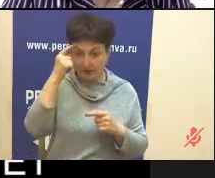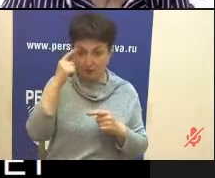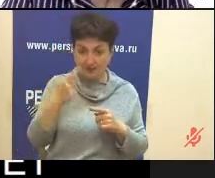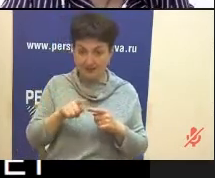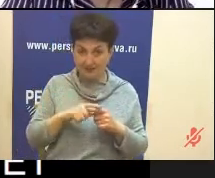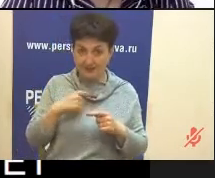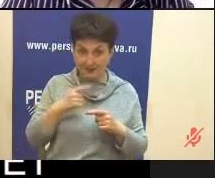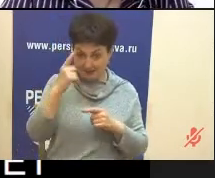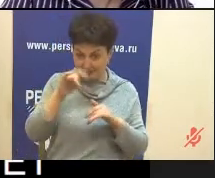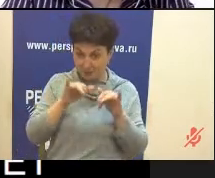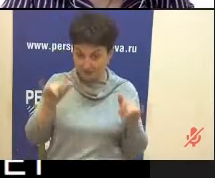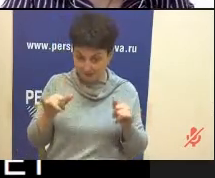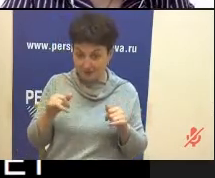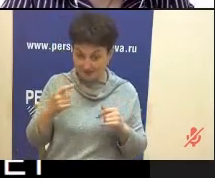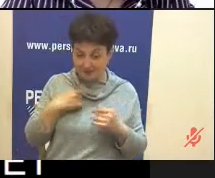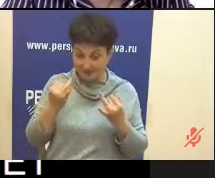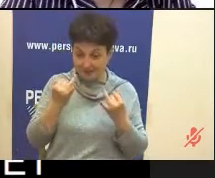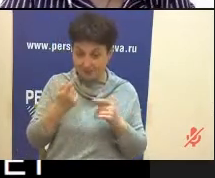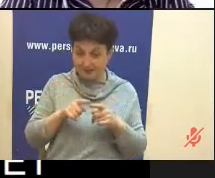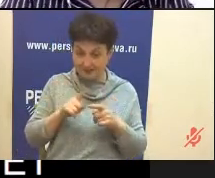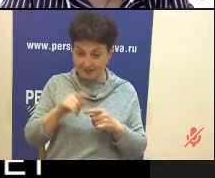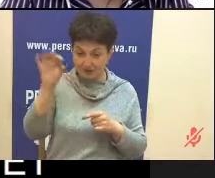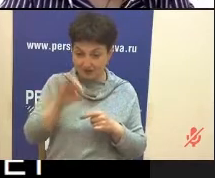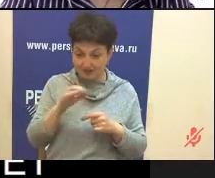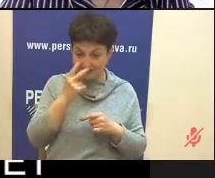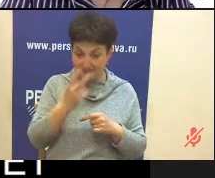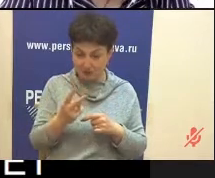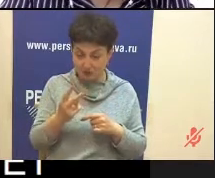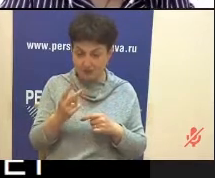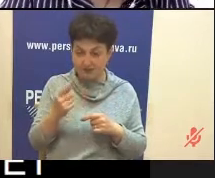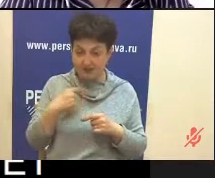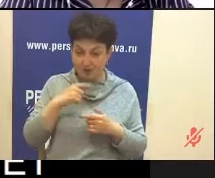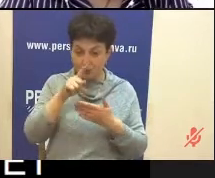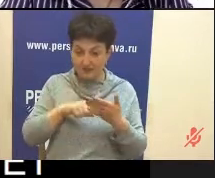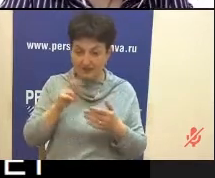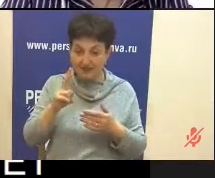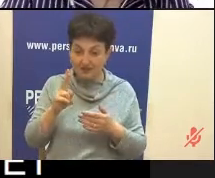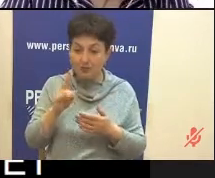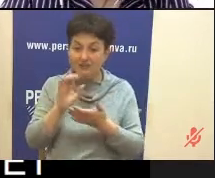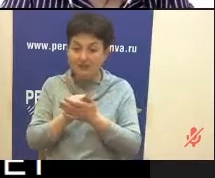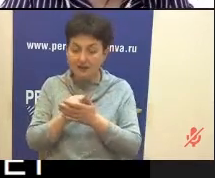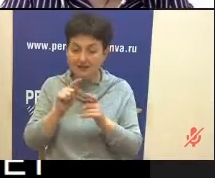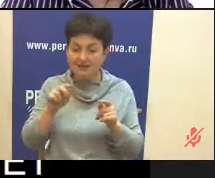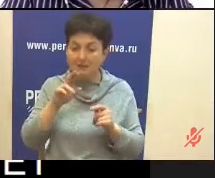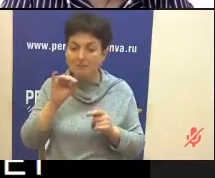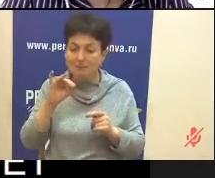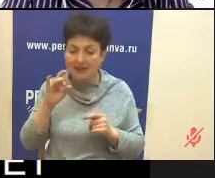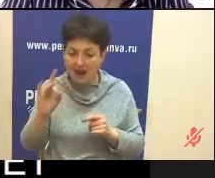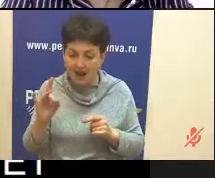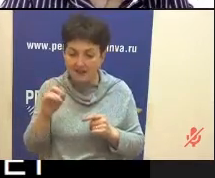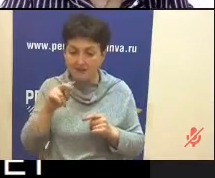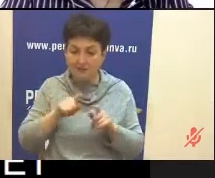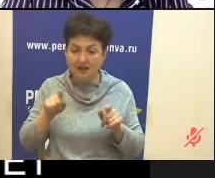быть, вы сейчас подумаете, что я немножечко преувеличиваю, но я эти истории, правда, часто вижу, и я уверена, что те, кто занимаются